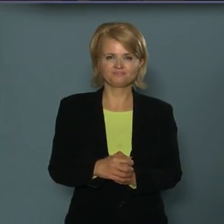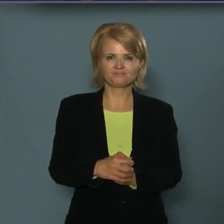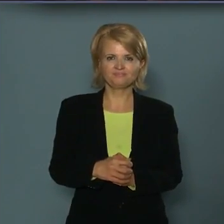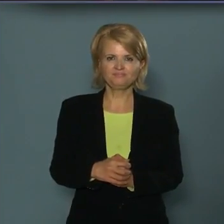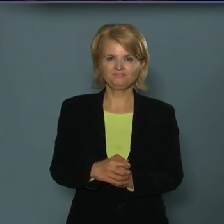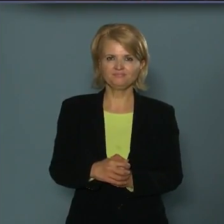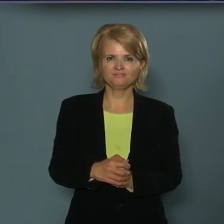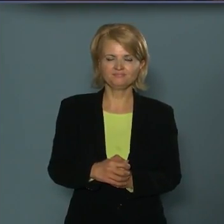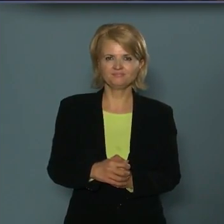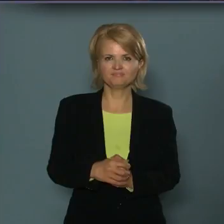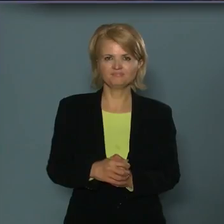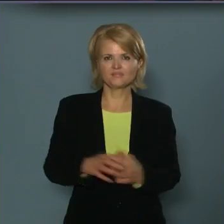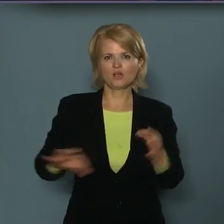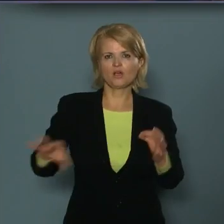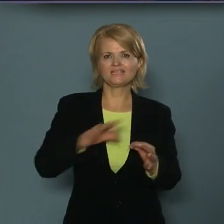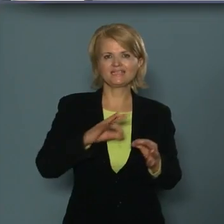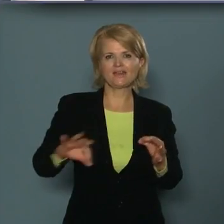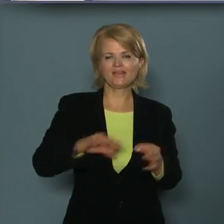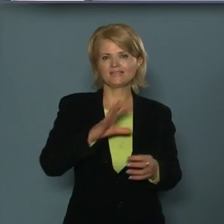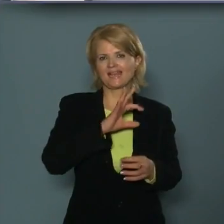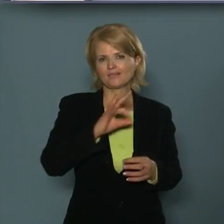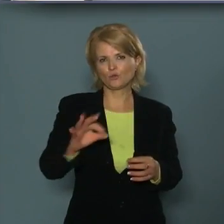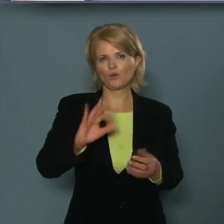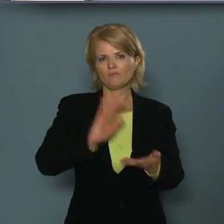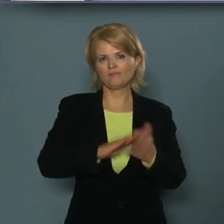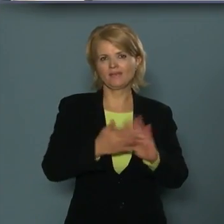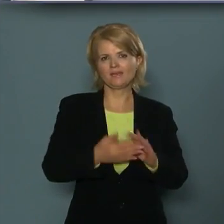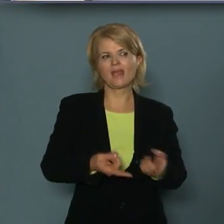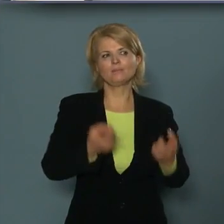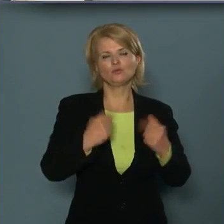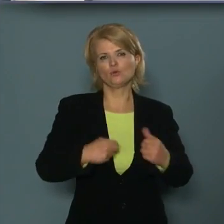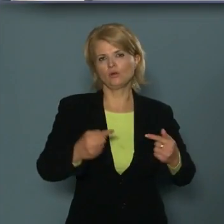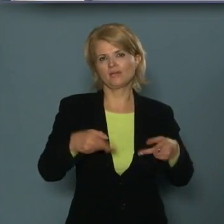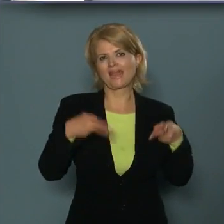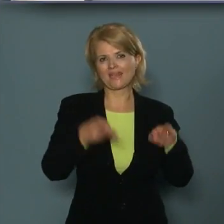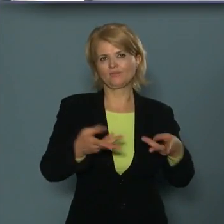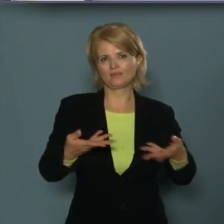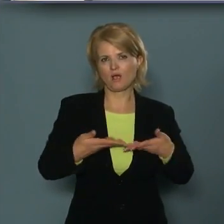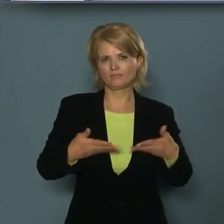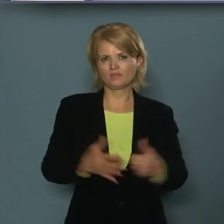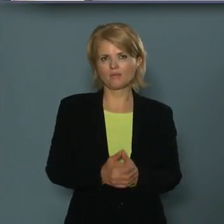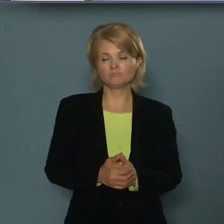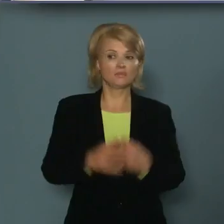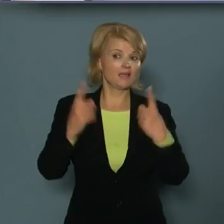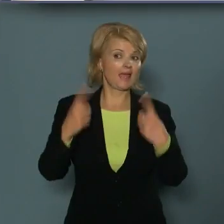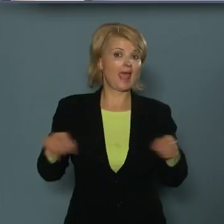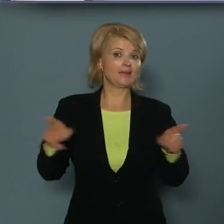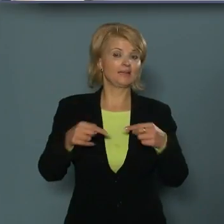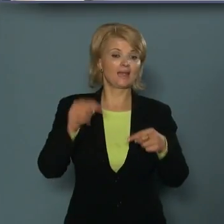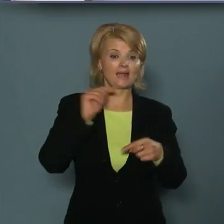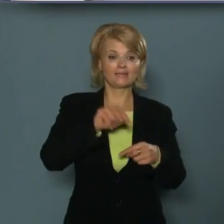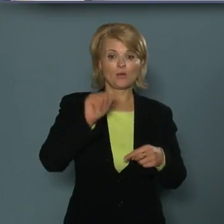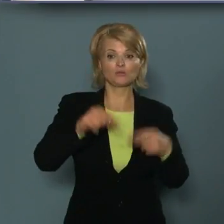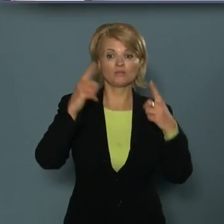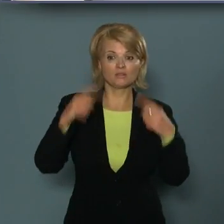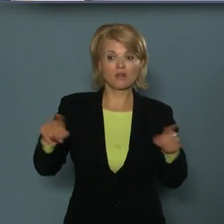Szóval kedvet csináltak nekem zenészek is, meg férjem is, meg sok, én magam is. És csak elénekeltem azokat a